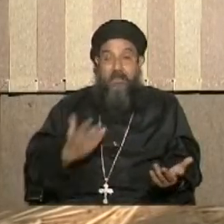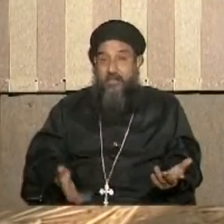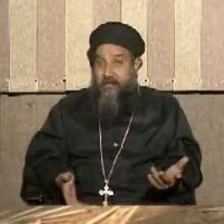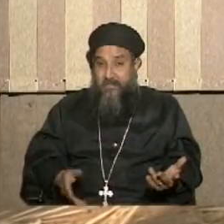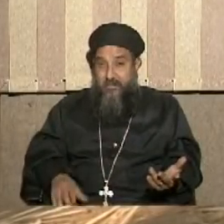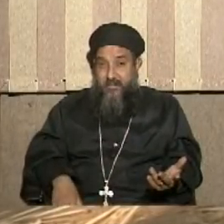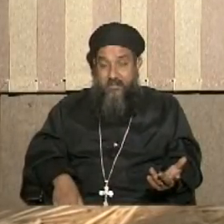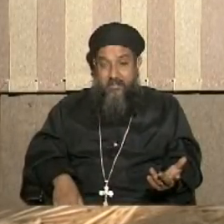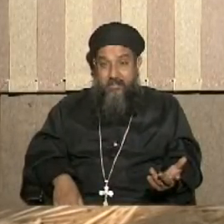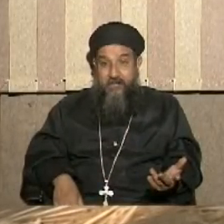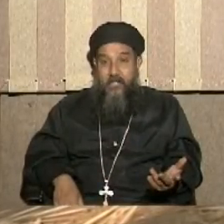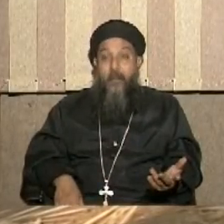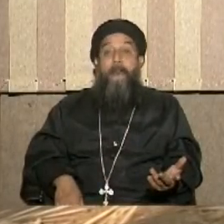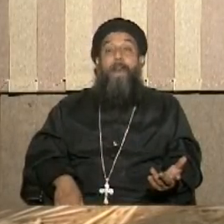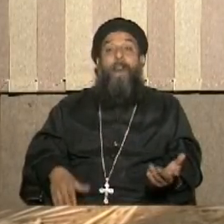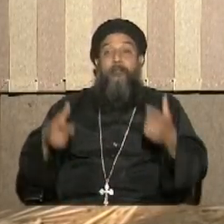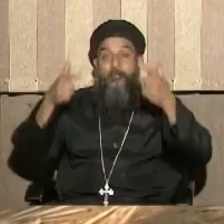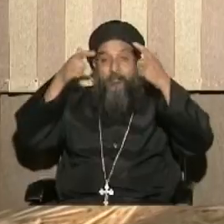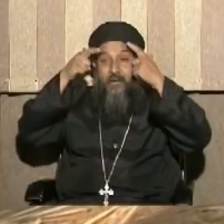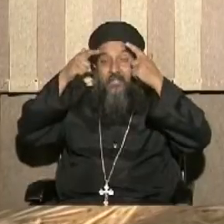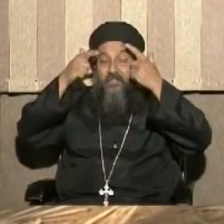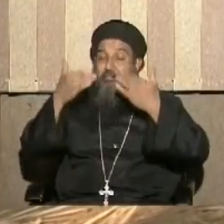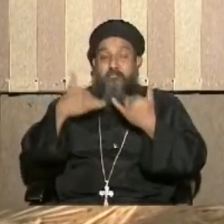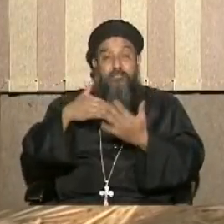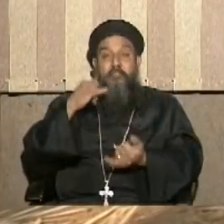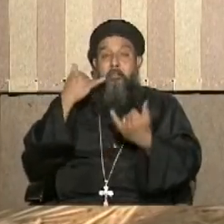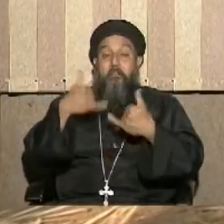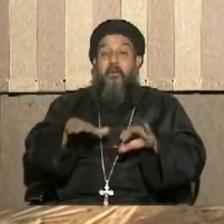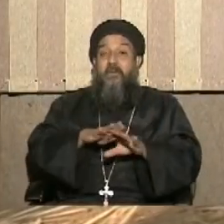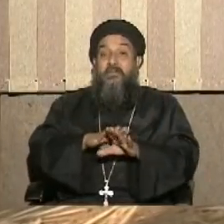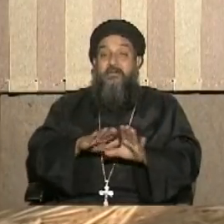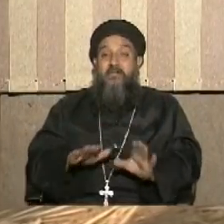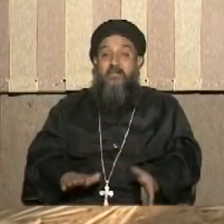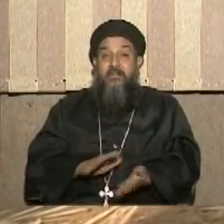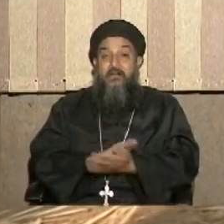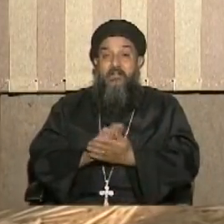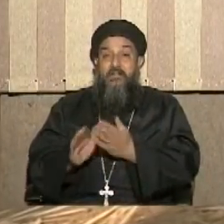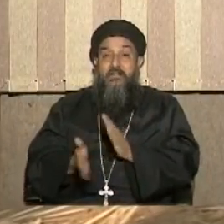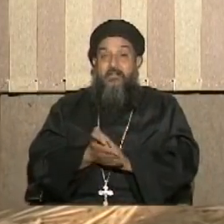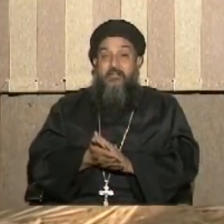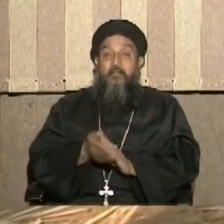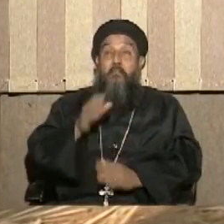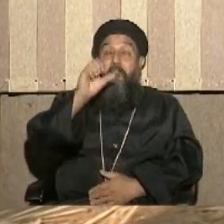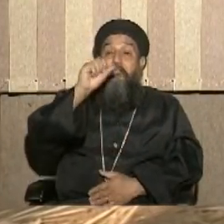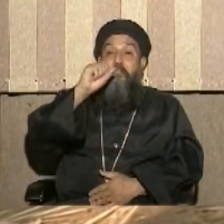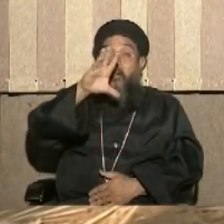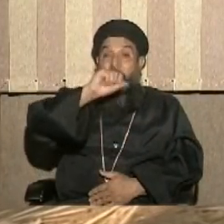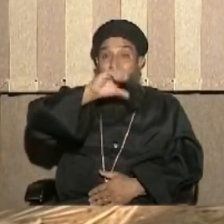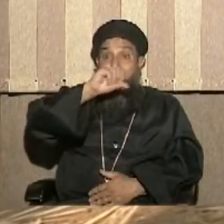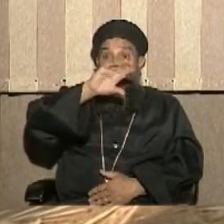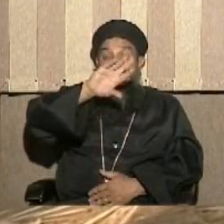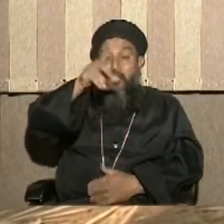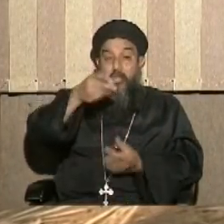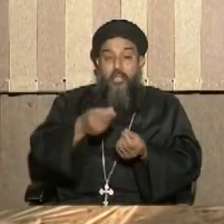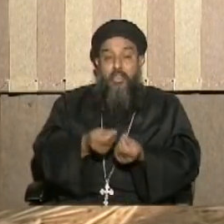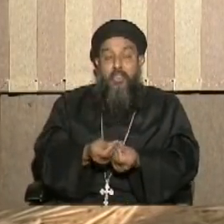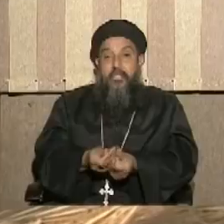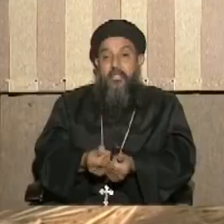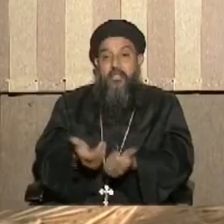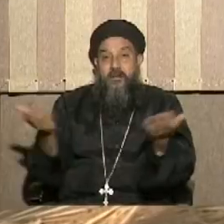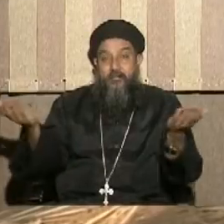المجد الباطل يا أولاد مجد ما إله فايدة، بريق يلمع ثم